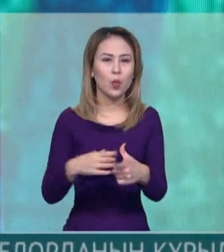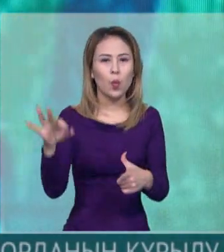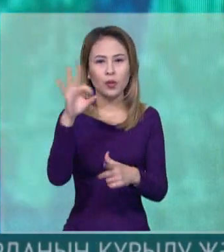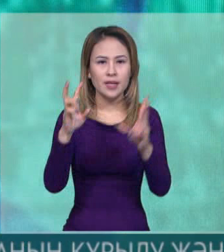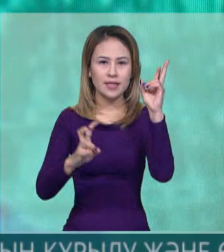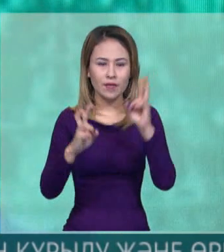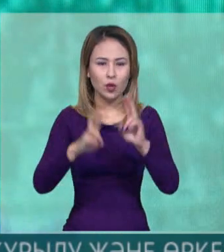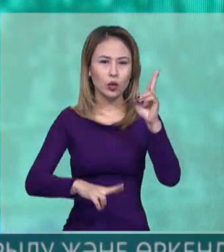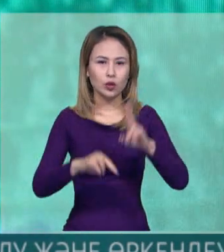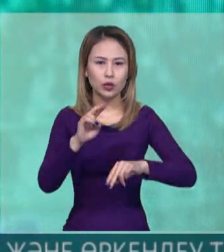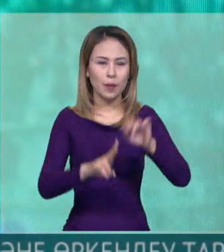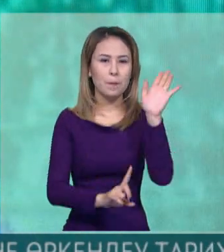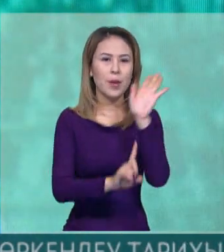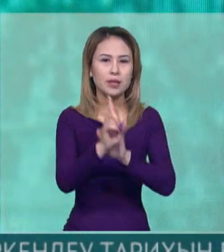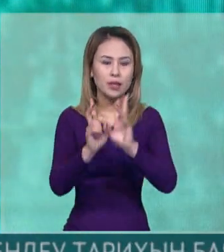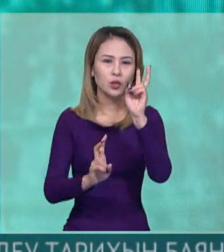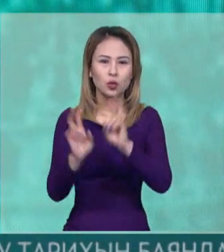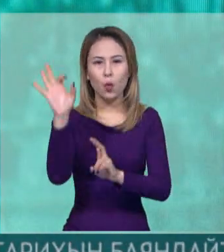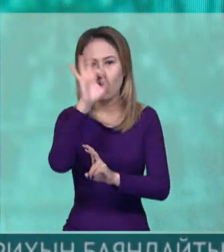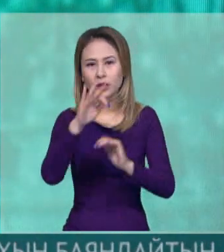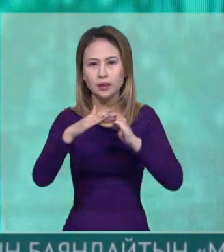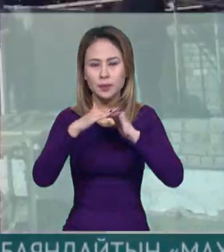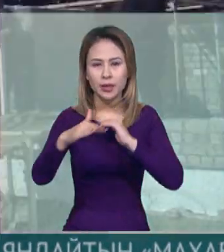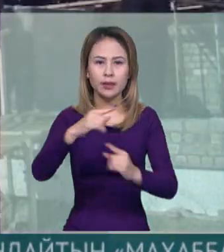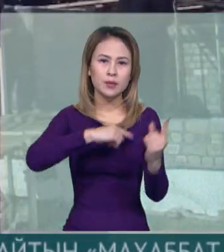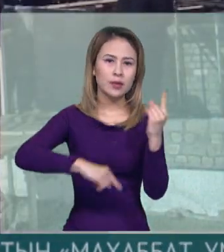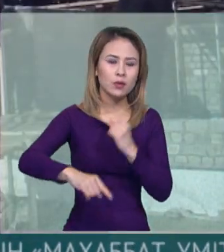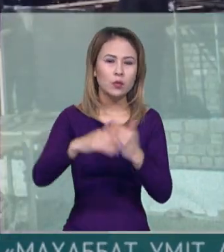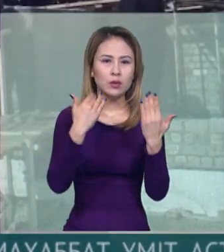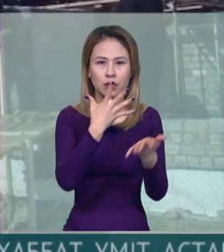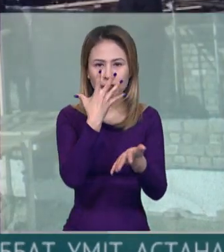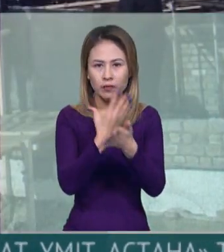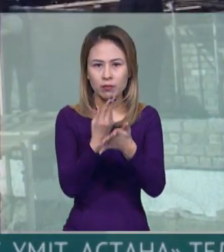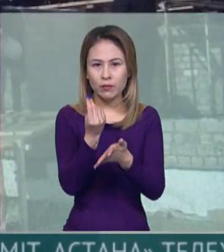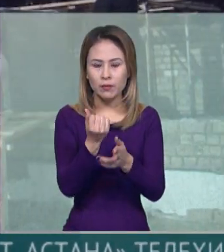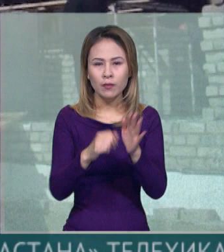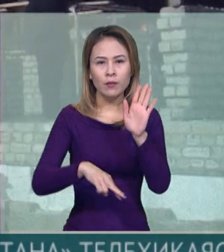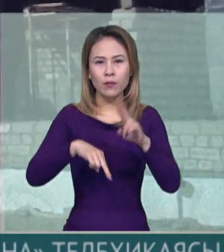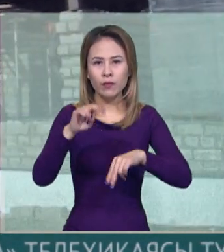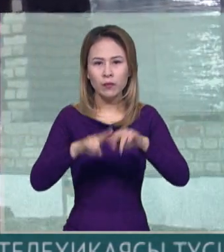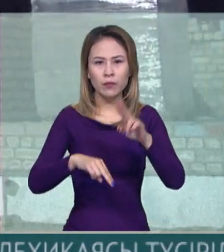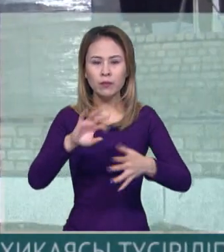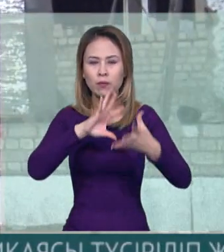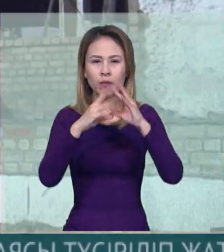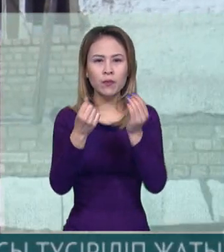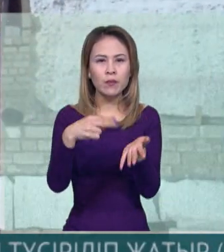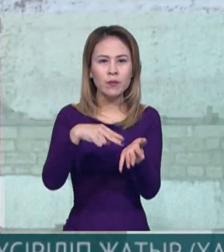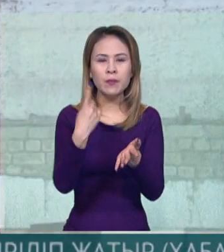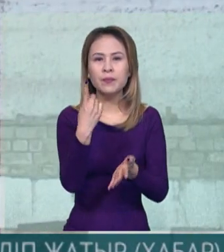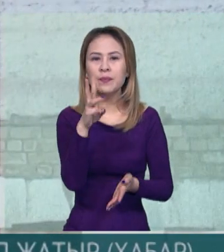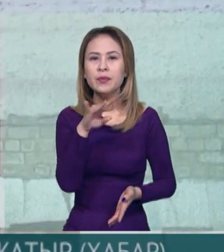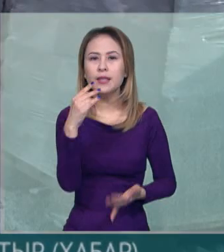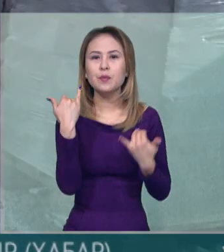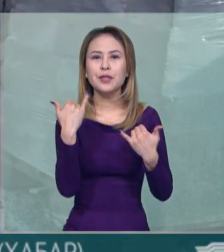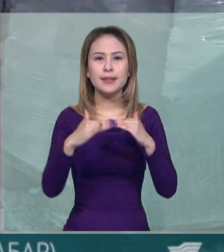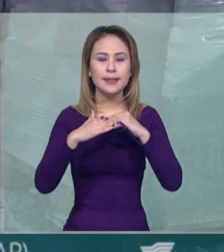өңдейтін зауыттың құрылысы басталды. Өндіріс ошағын жергілікті кәсіпкерлердің бірі өз қаражатына тұрғызып жатыр. Жоба құны 1 миллиард теңге. Бүгінде